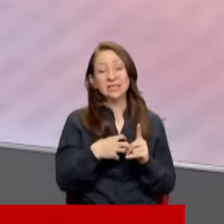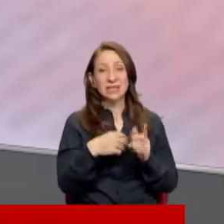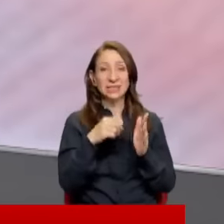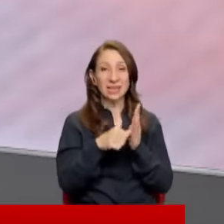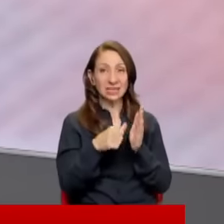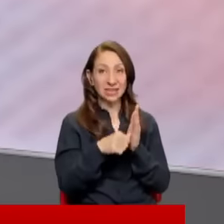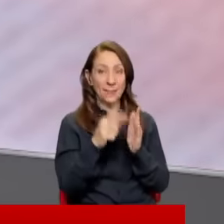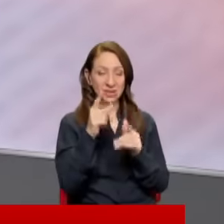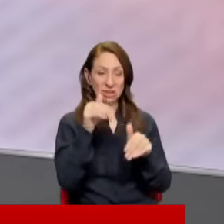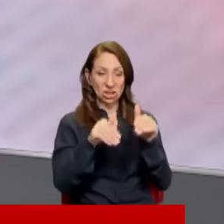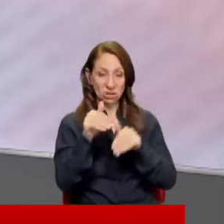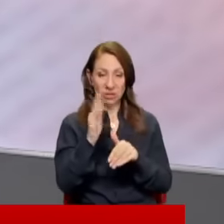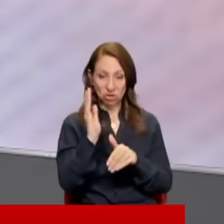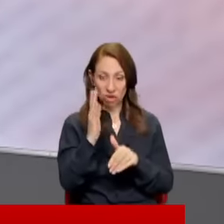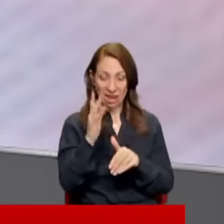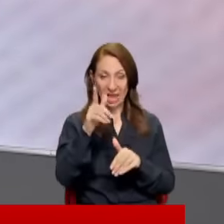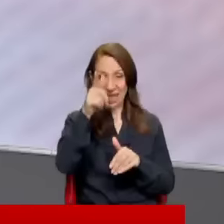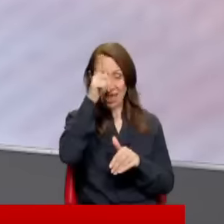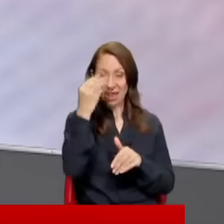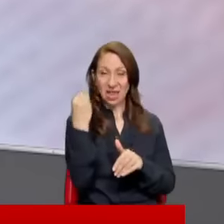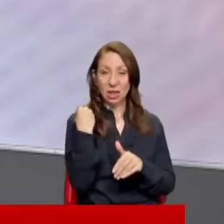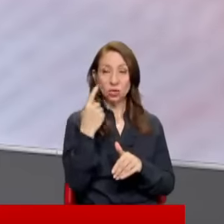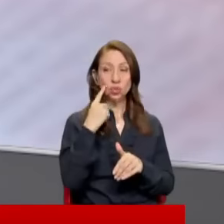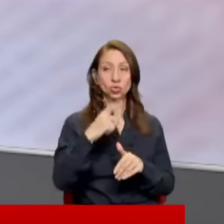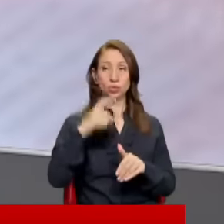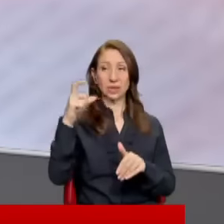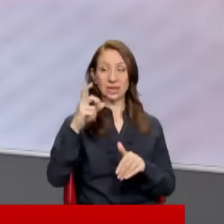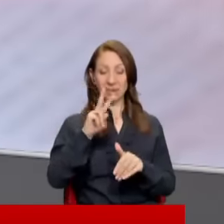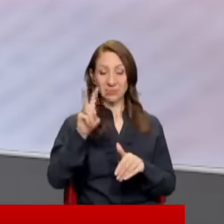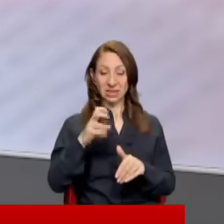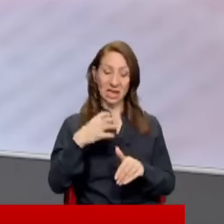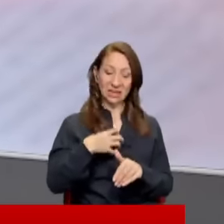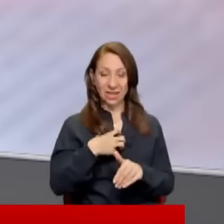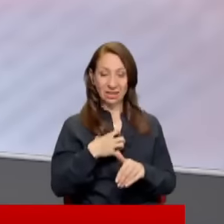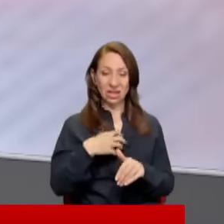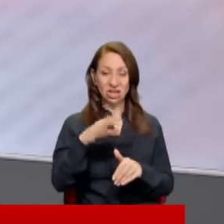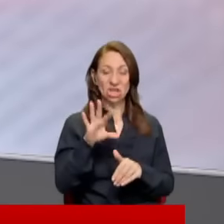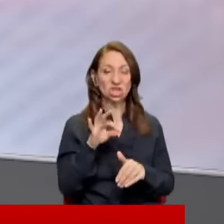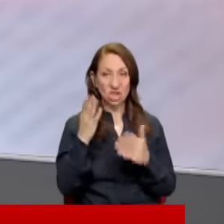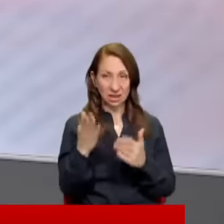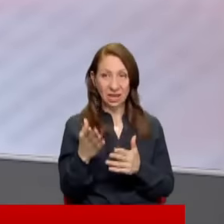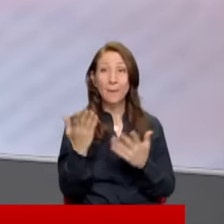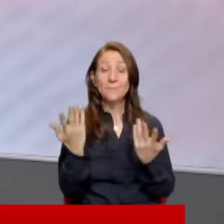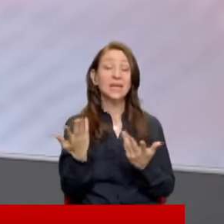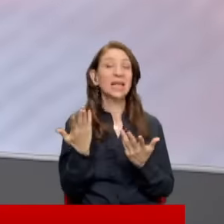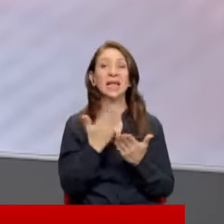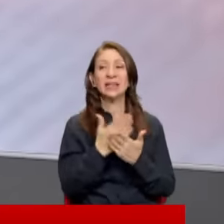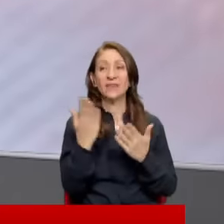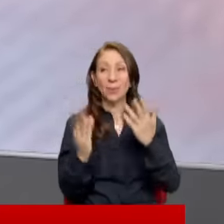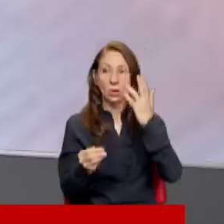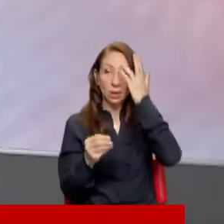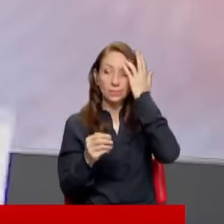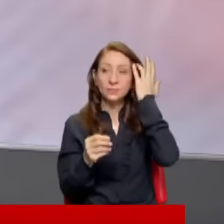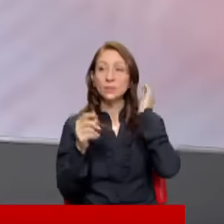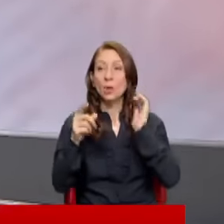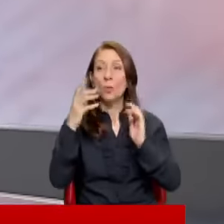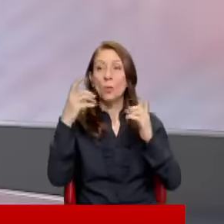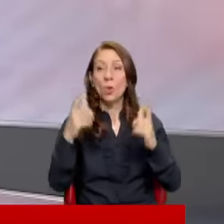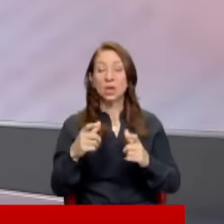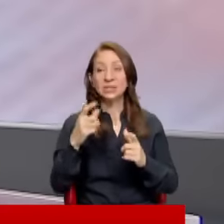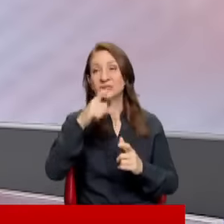tarihinde bir seçim yapılacak İran yeni Cumhurbaşkanını 28 Haziran'da belirlemiş olacak peki neyle devam edelim yine bölge